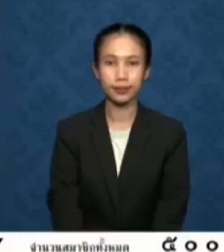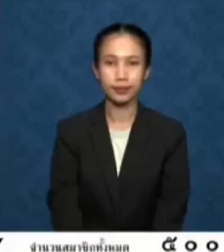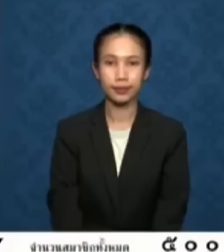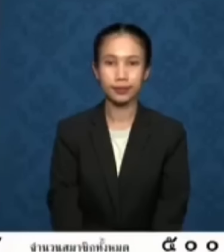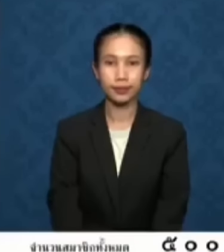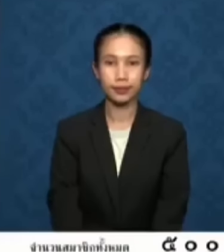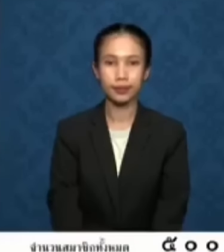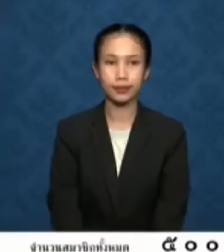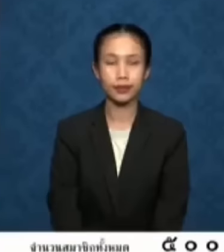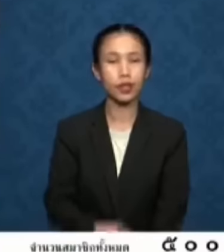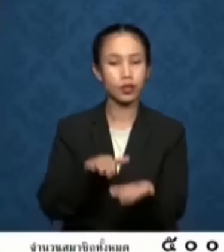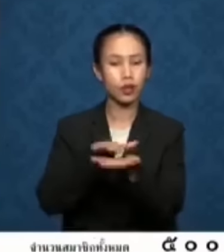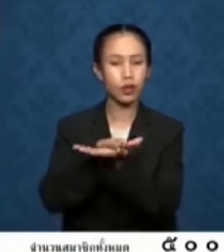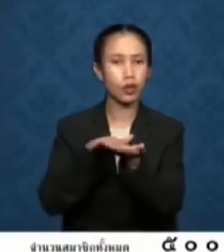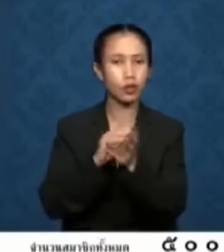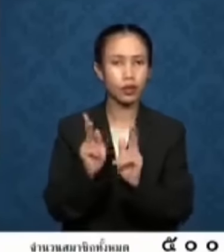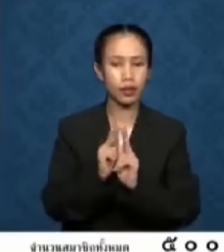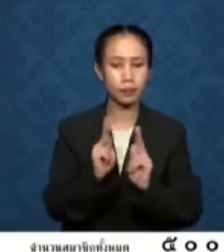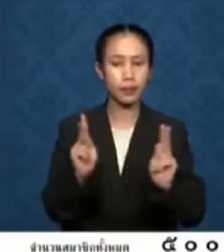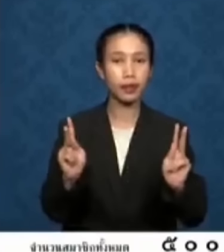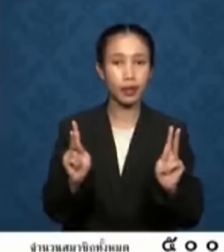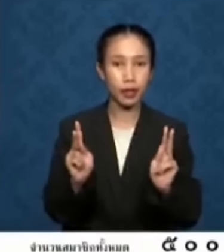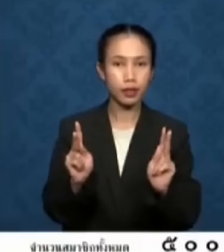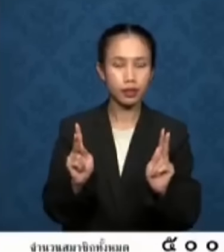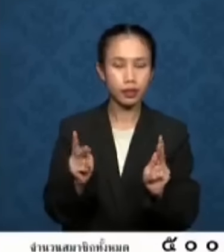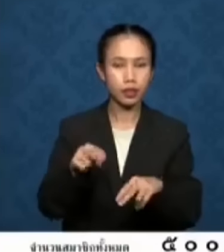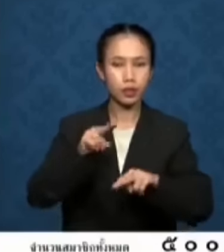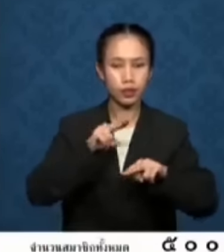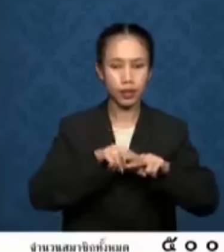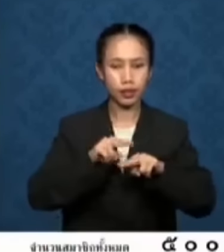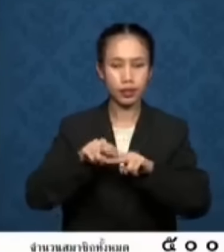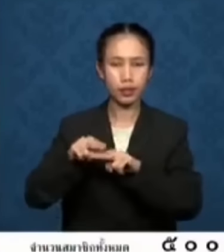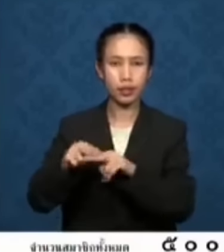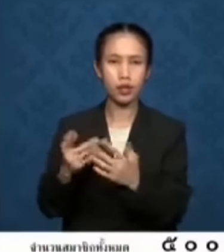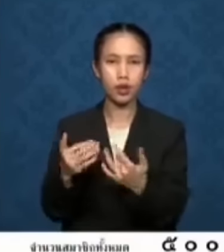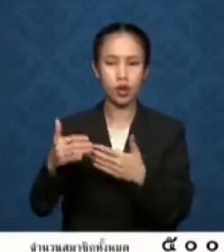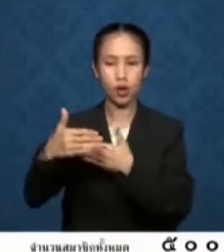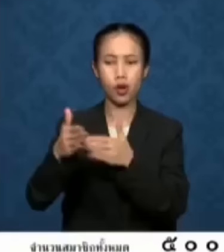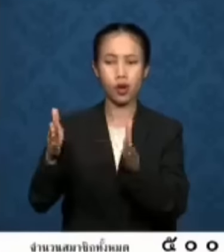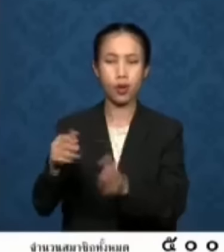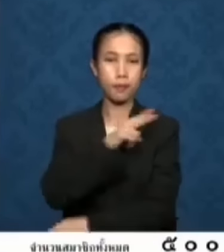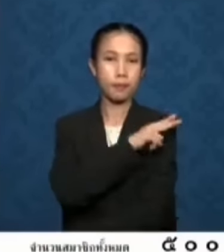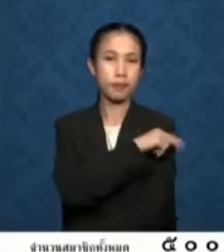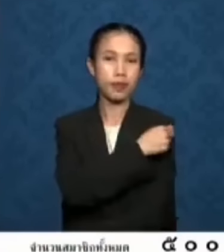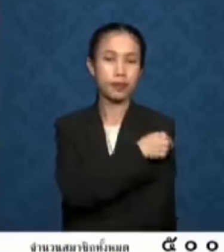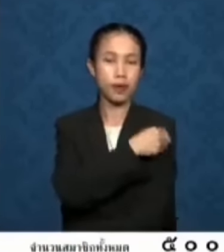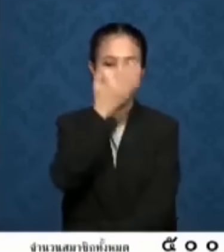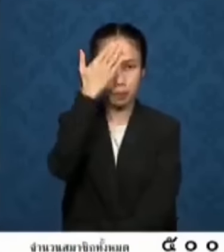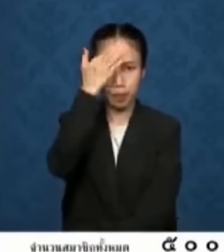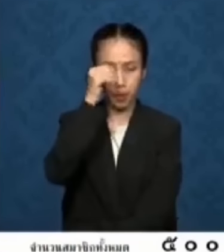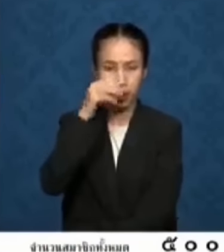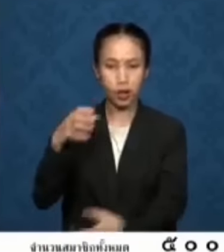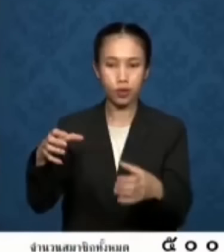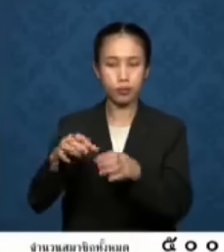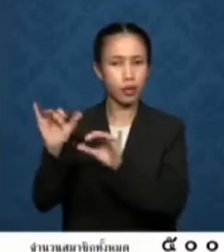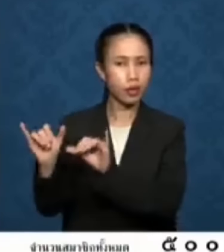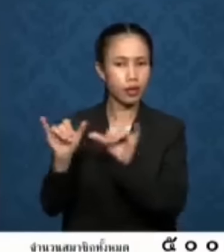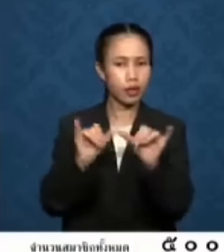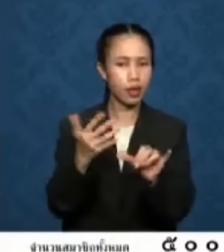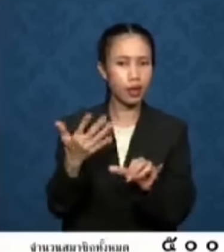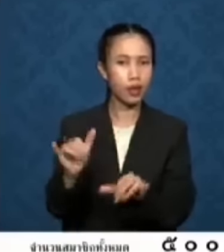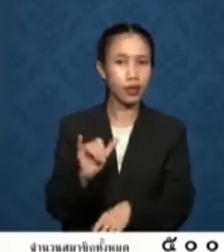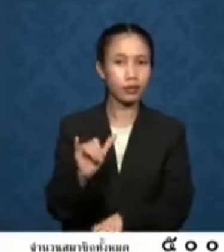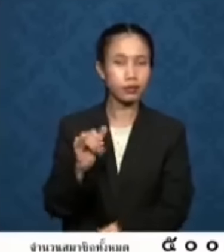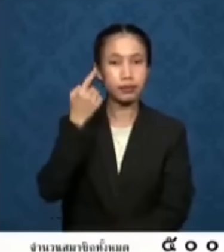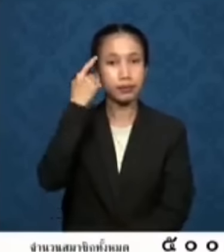เด็กลุงป้อมถึงกับต้องลุกขึ้นมาตอบโต้รองประธานสภาคนที่หนึ่งอย่างคุณปฏิพัฒน์สันติพาดาในปม